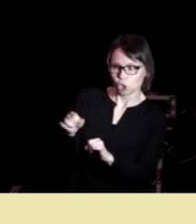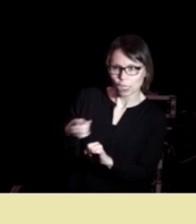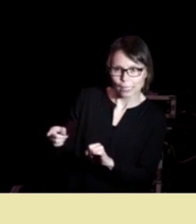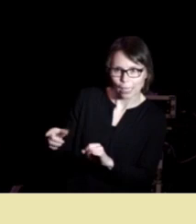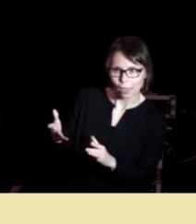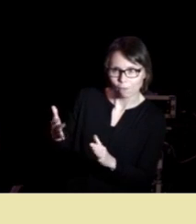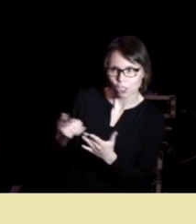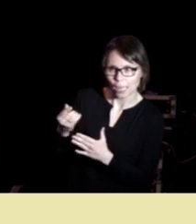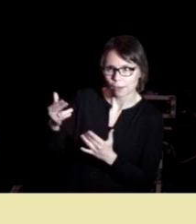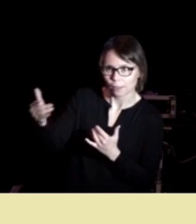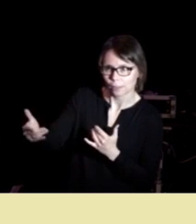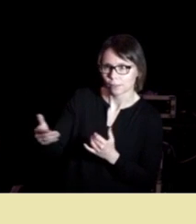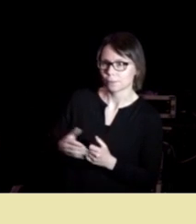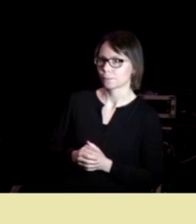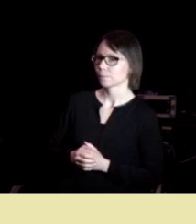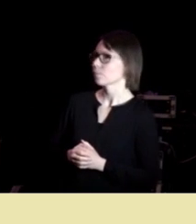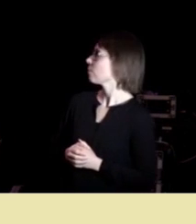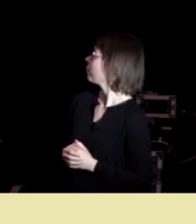de.